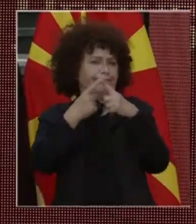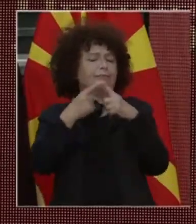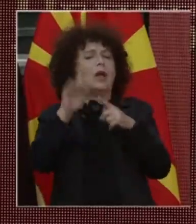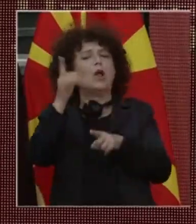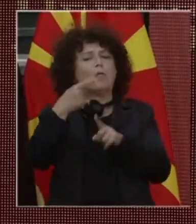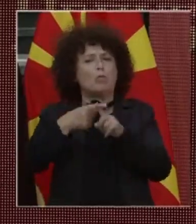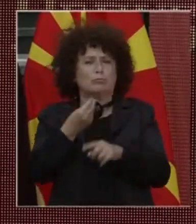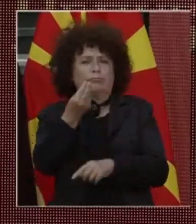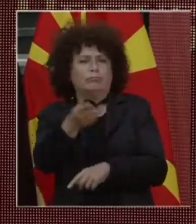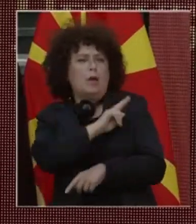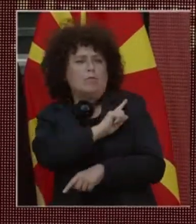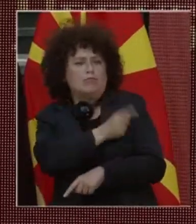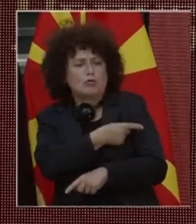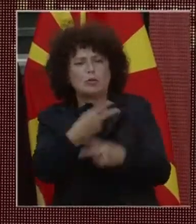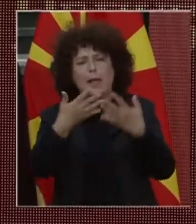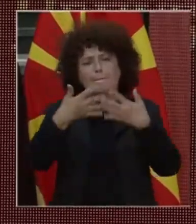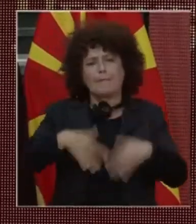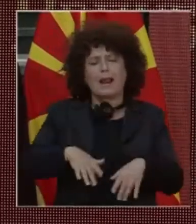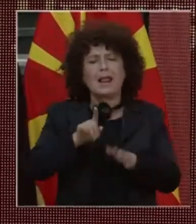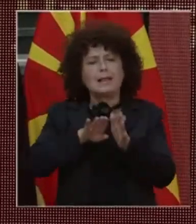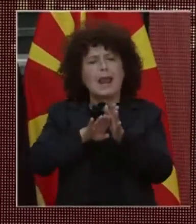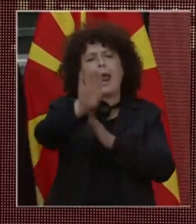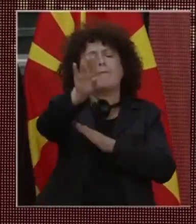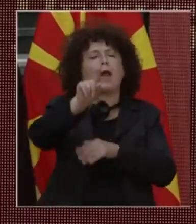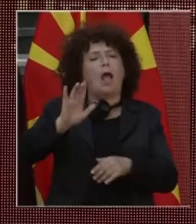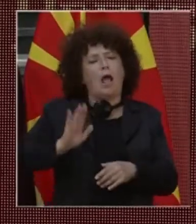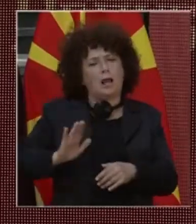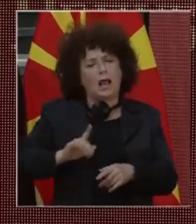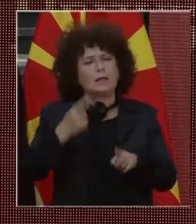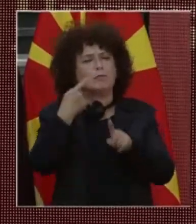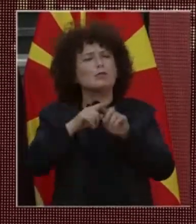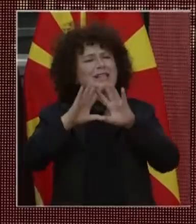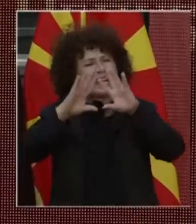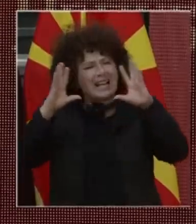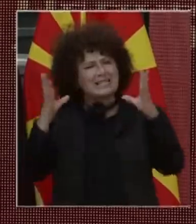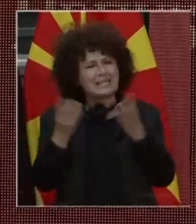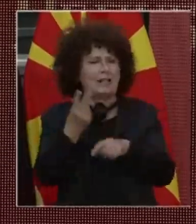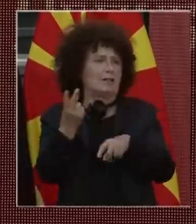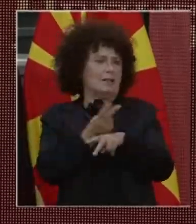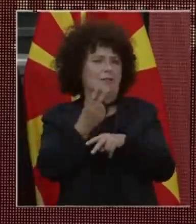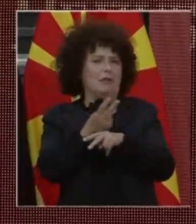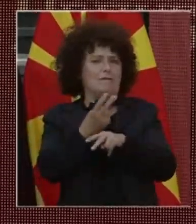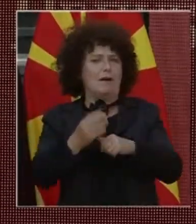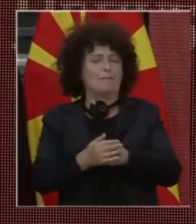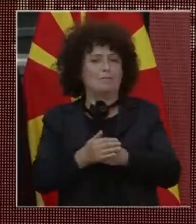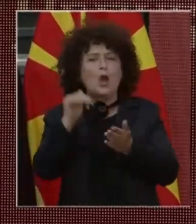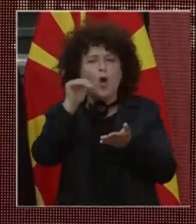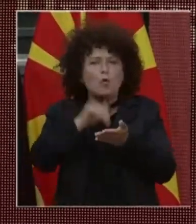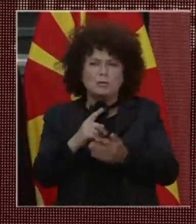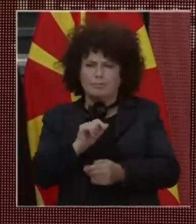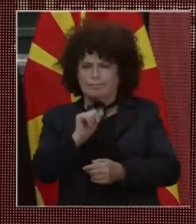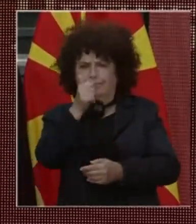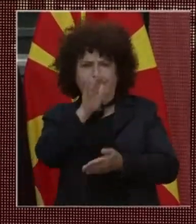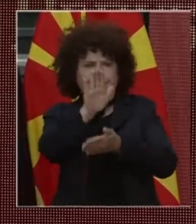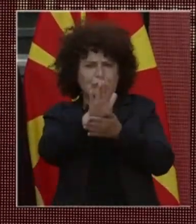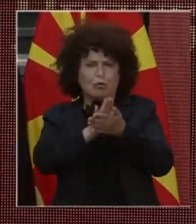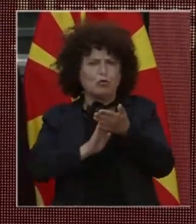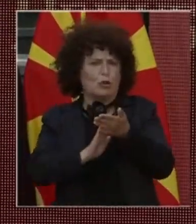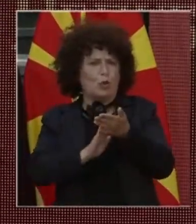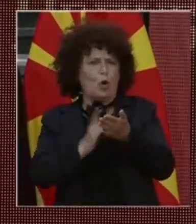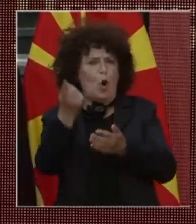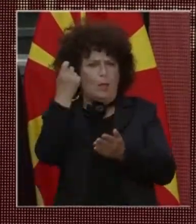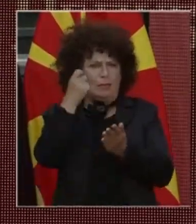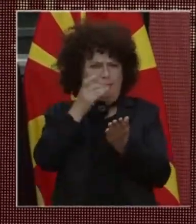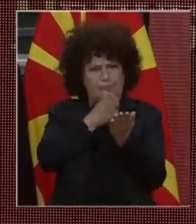создавањето можности и механизми за напредок на граѓаните, но и на целата држава. Уште на самите почетоци